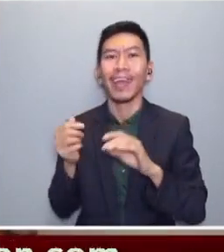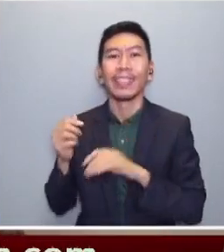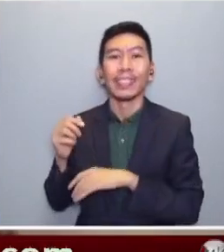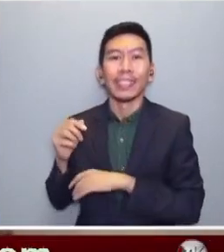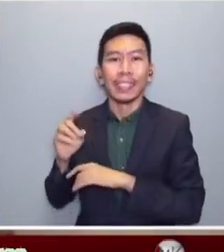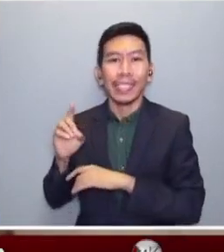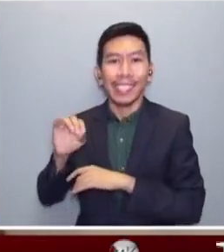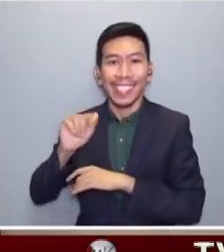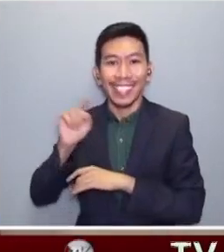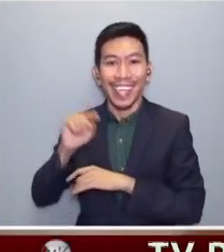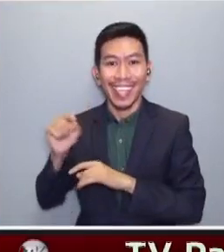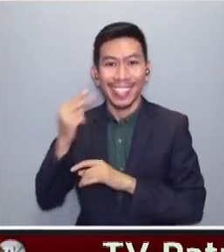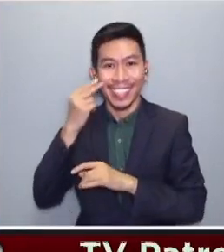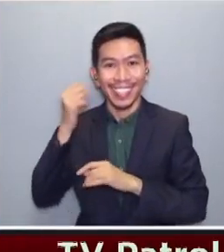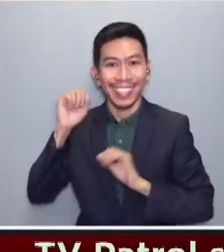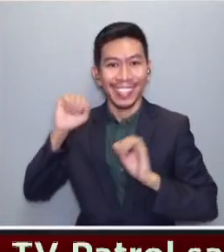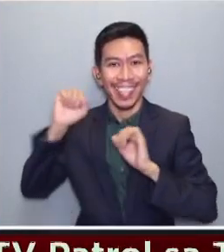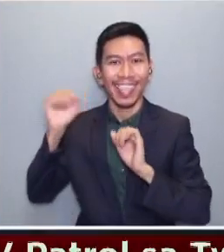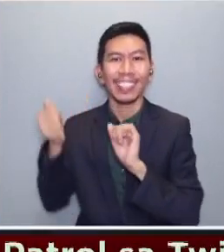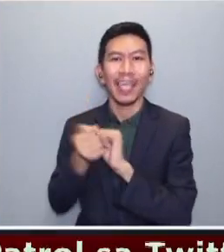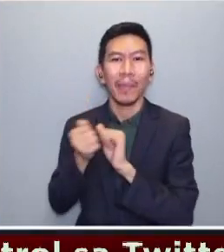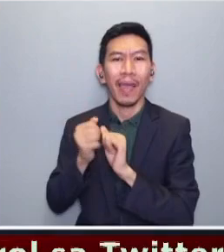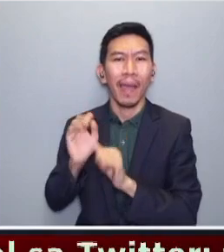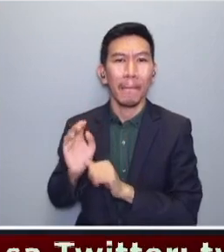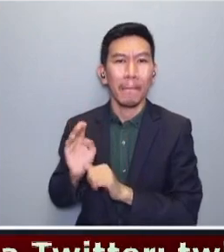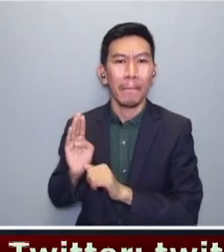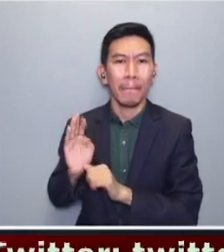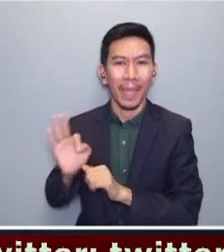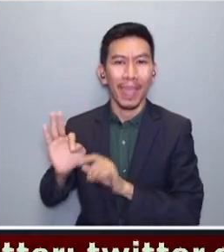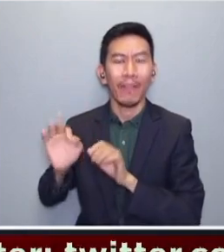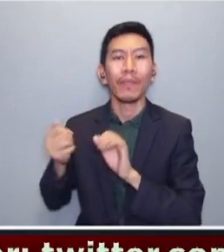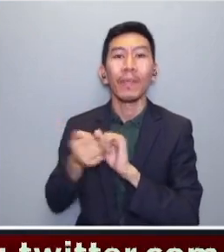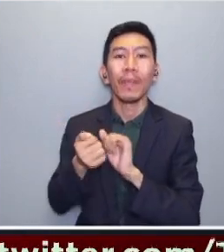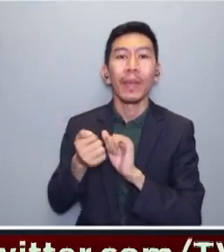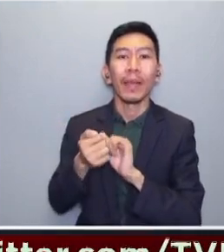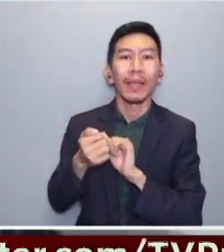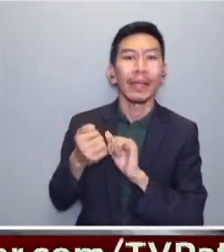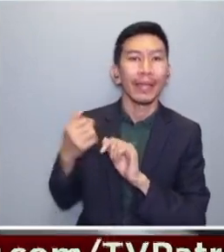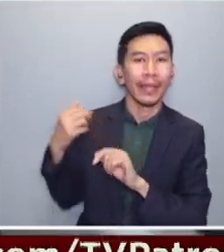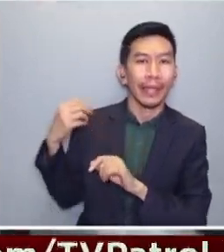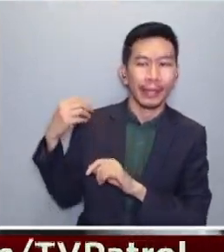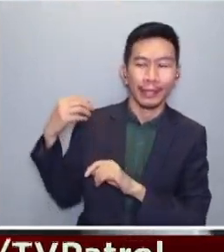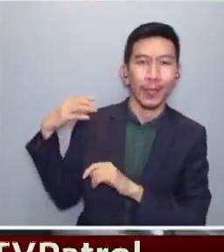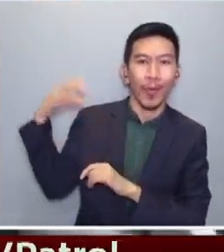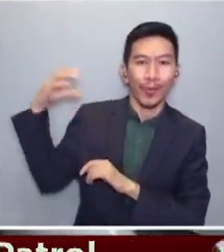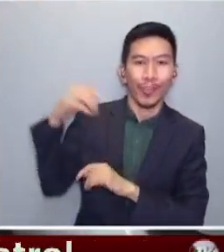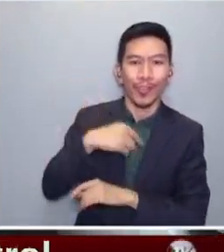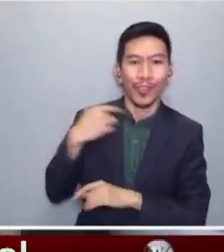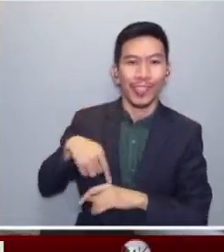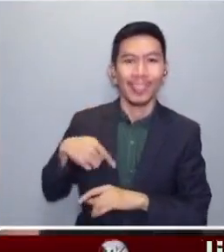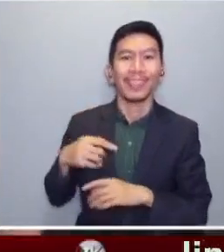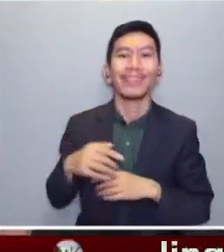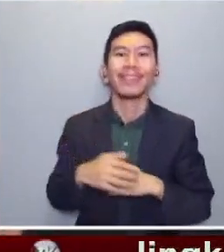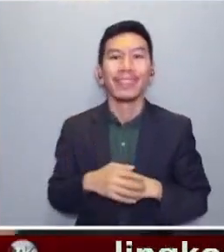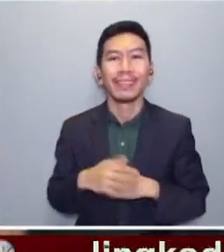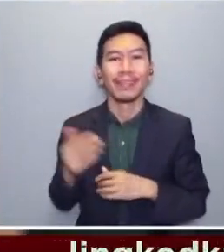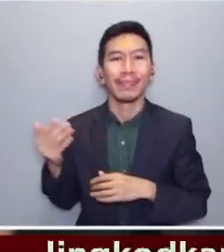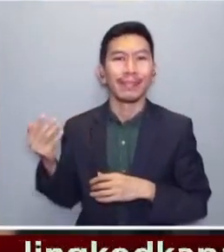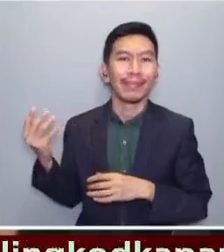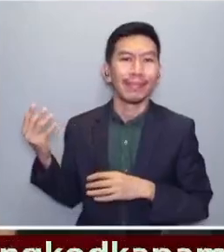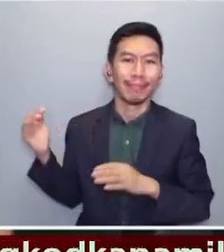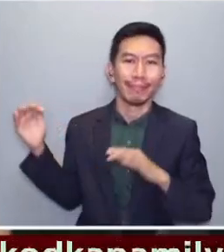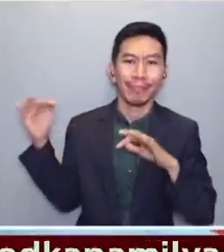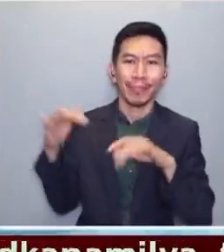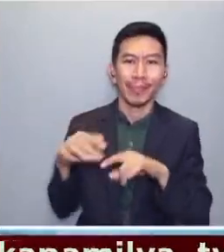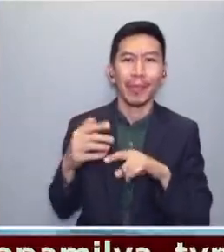at ang Chinese coach na si Guy Caiwen. Laging emosyonal naman sa misa si Nesty. Kasunod nito, naibigay